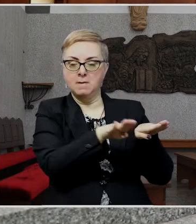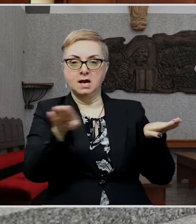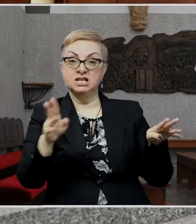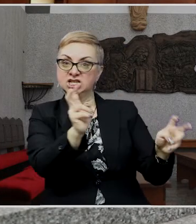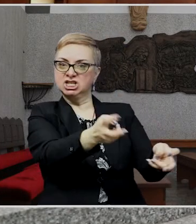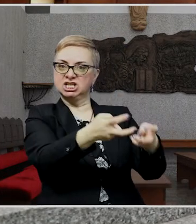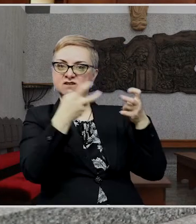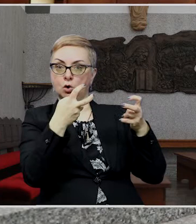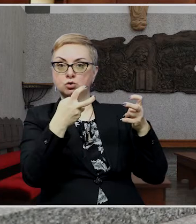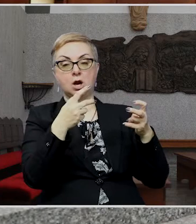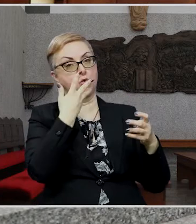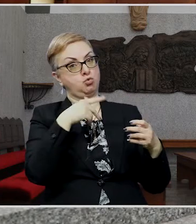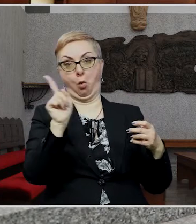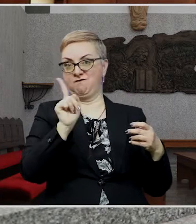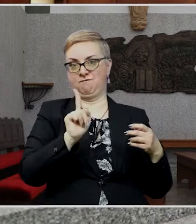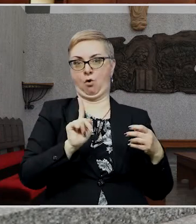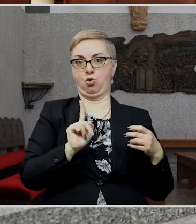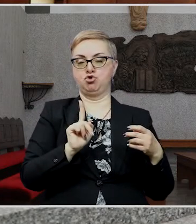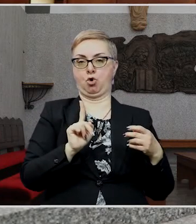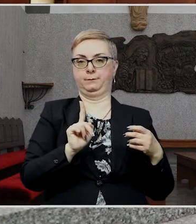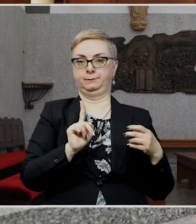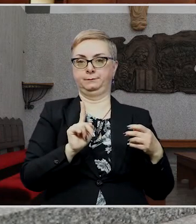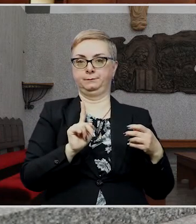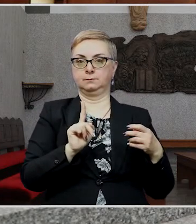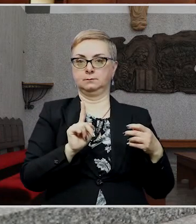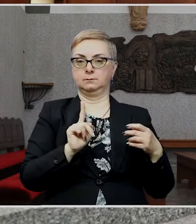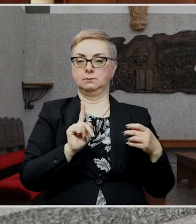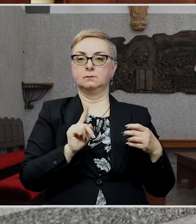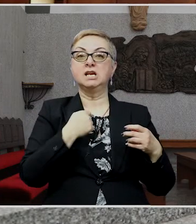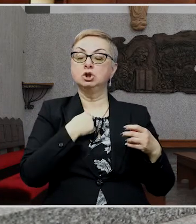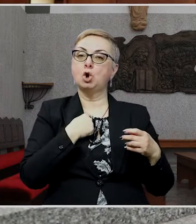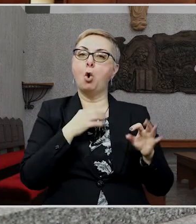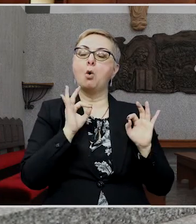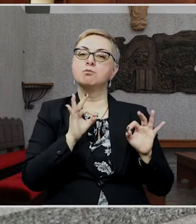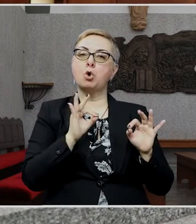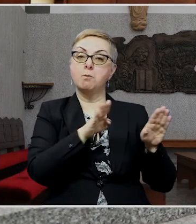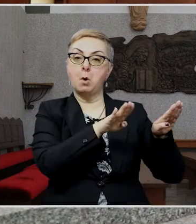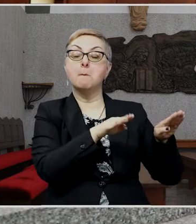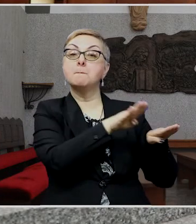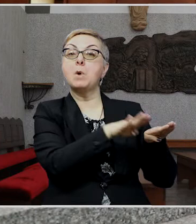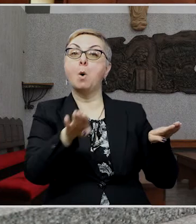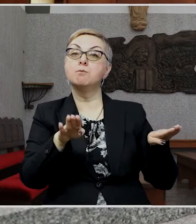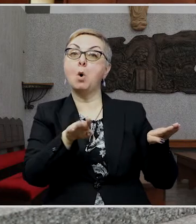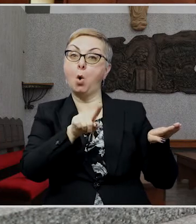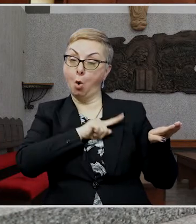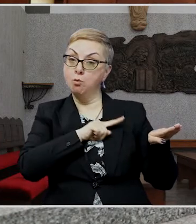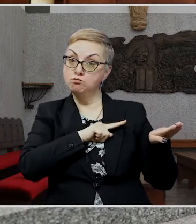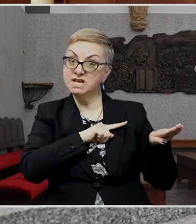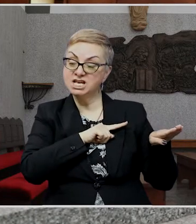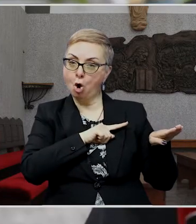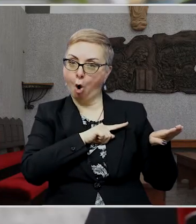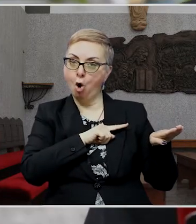non voglio approfittare del mio popolo non voglio servirmi del mio popolo